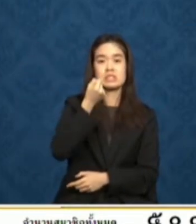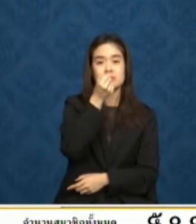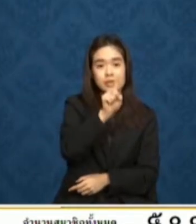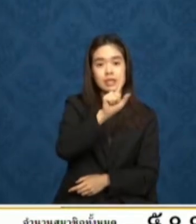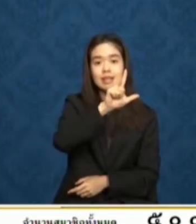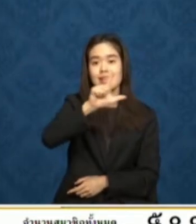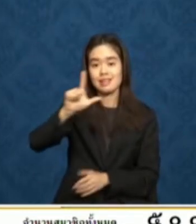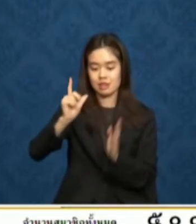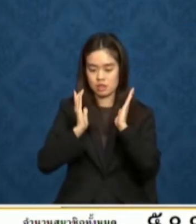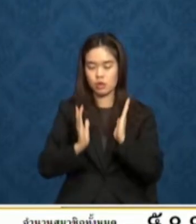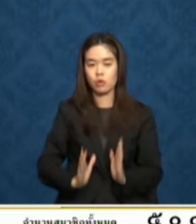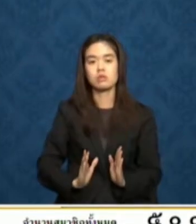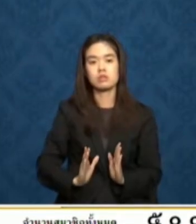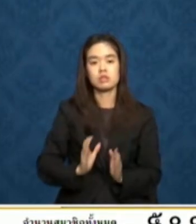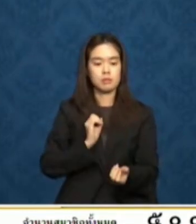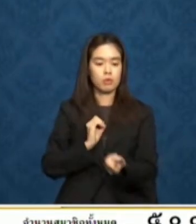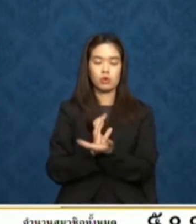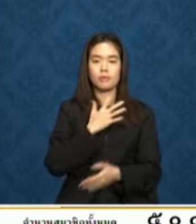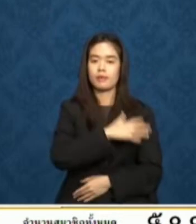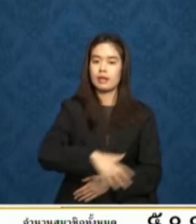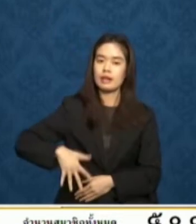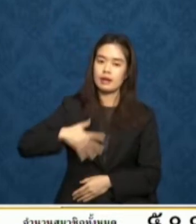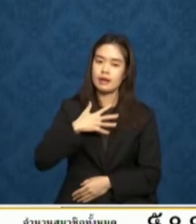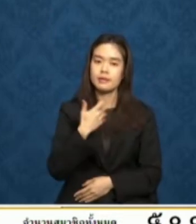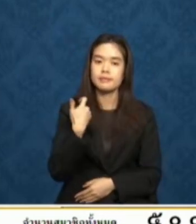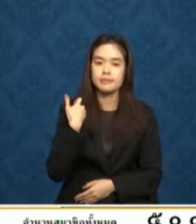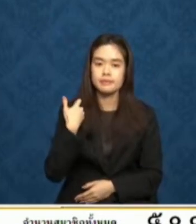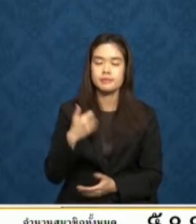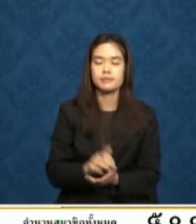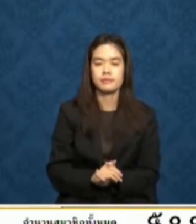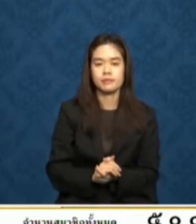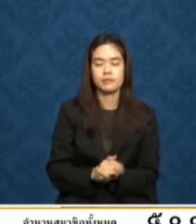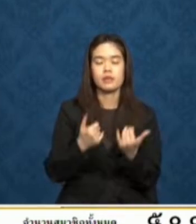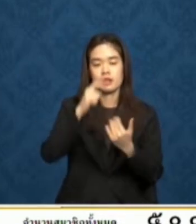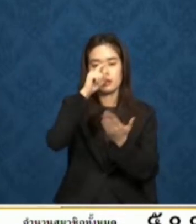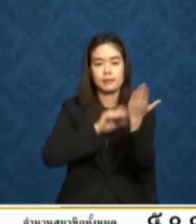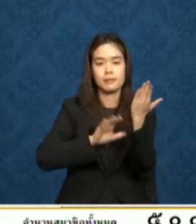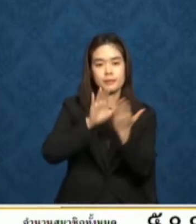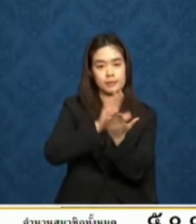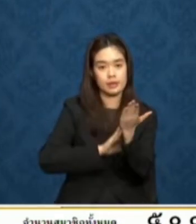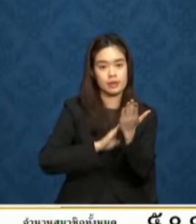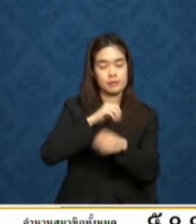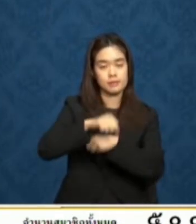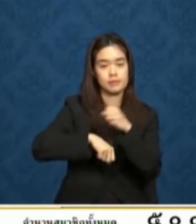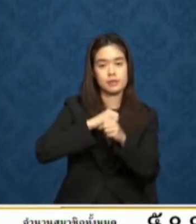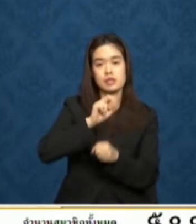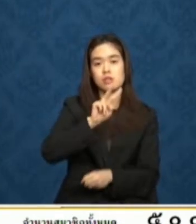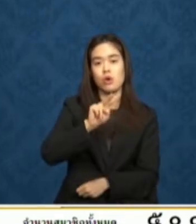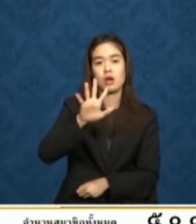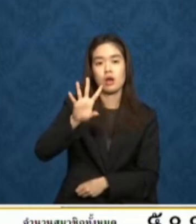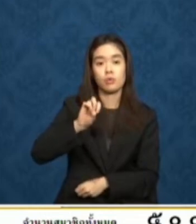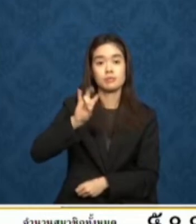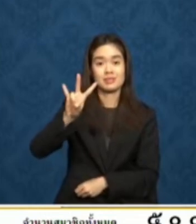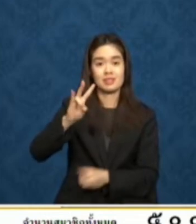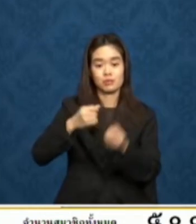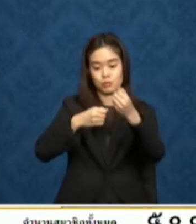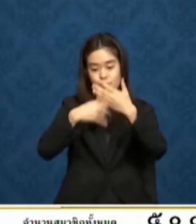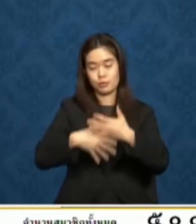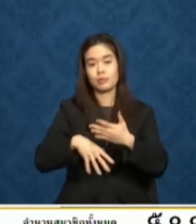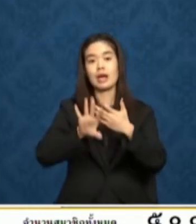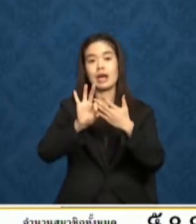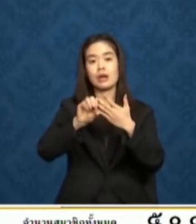และจากกประเมินด้านคภาพส่เวล้อมของประเทศไทยก็พบว่าในปี 2967 ครั เราอยู่ในอัดับที่